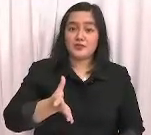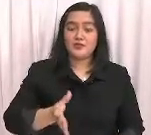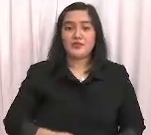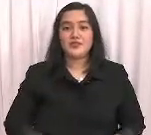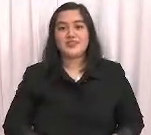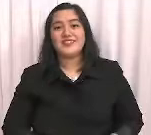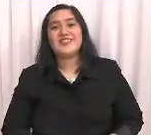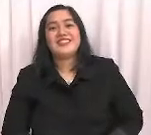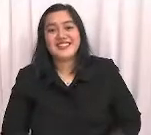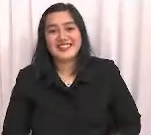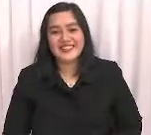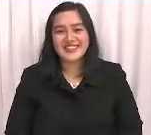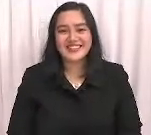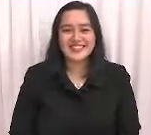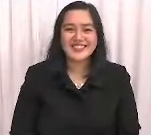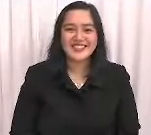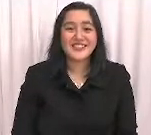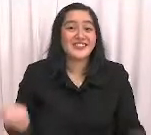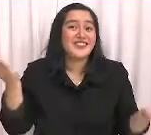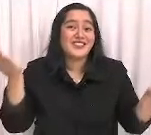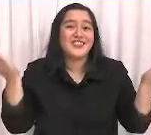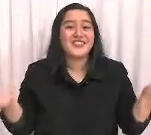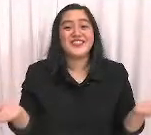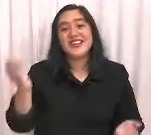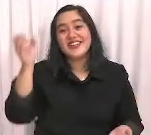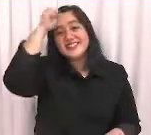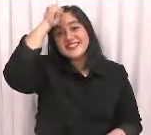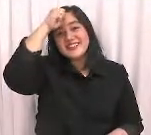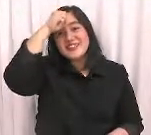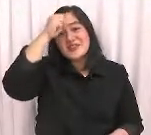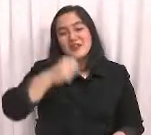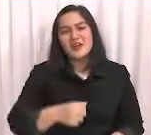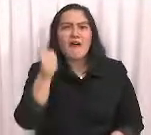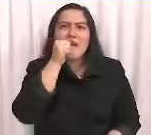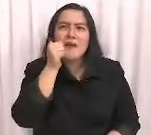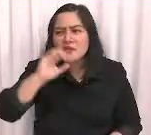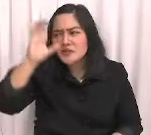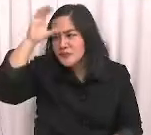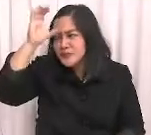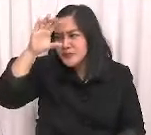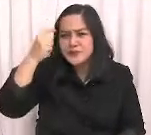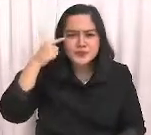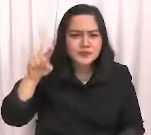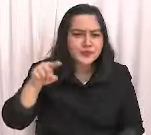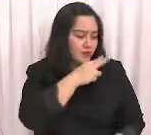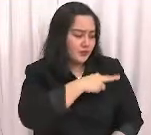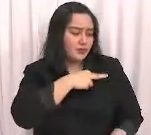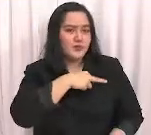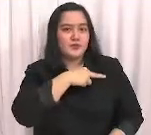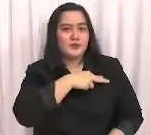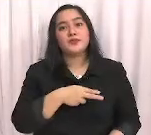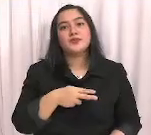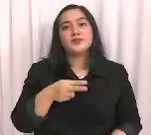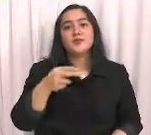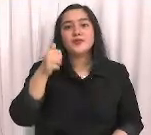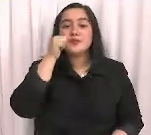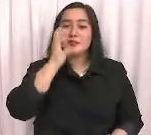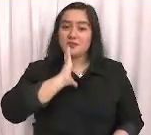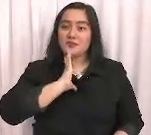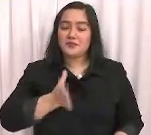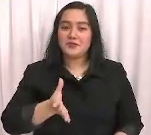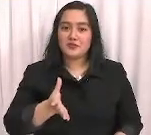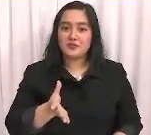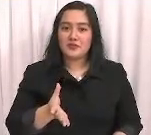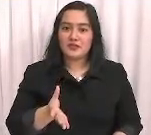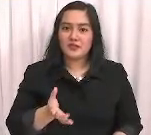libo siyang babae? Tapos at the end, sasabihin niya, sino makakahanap talaga? Sino makakasumpong?